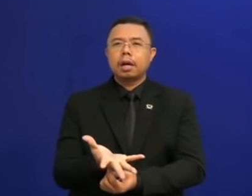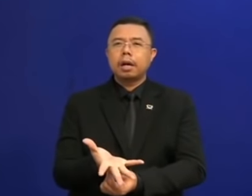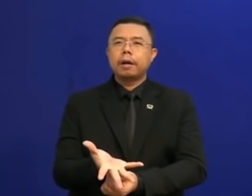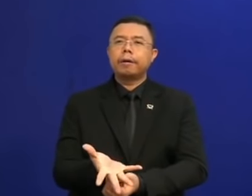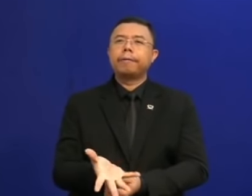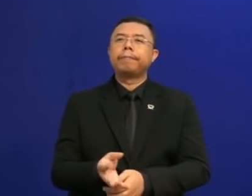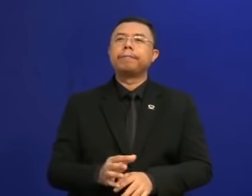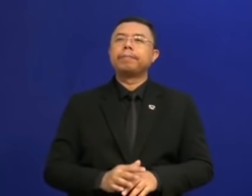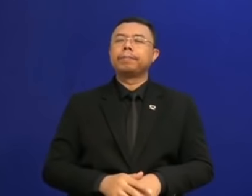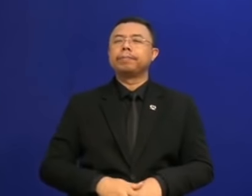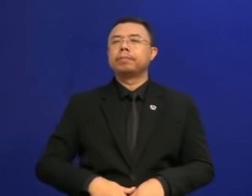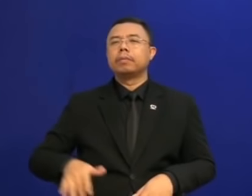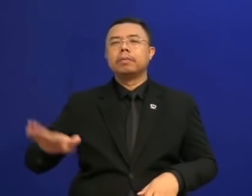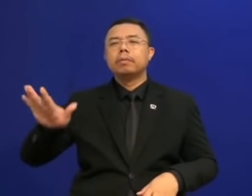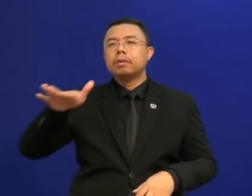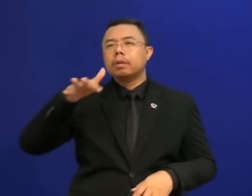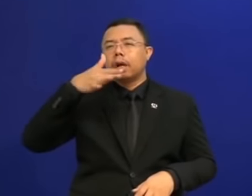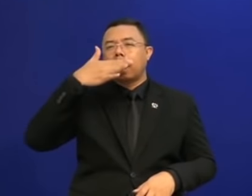mereka,